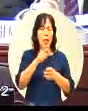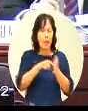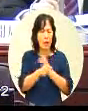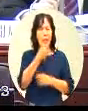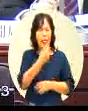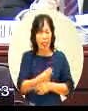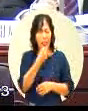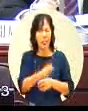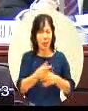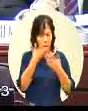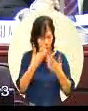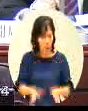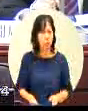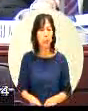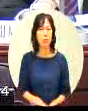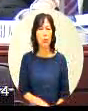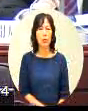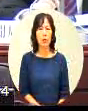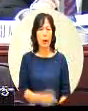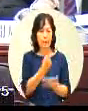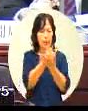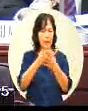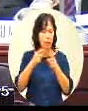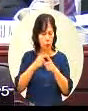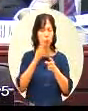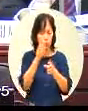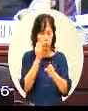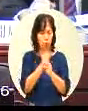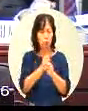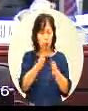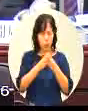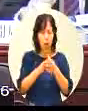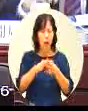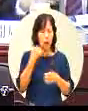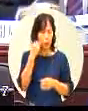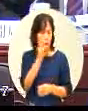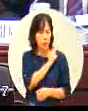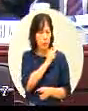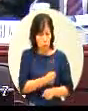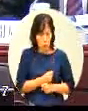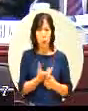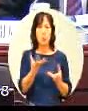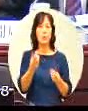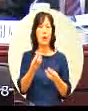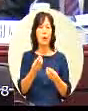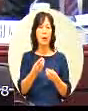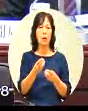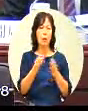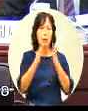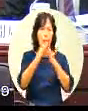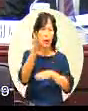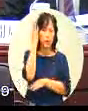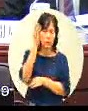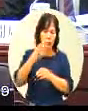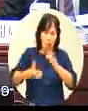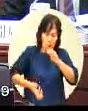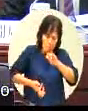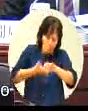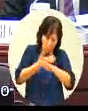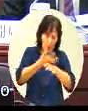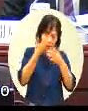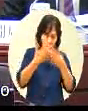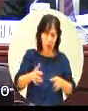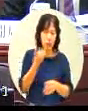去，就是说这大家都爱做，大家也没提高警觉，市政府投入再多的资